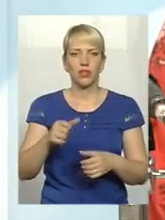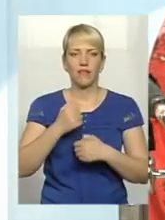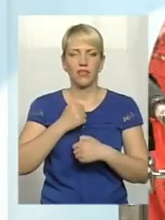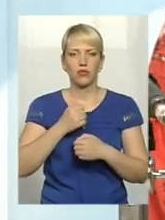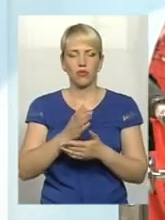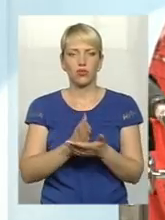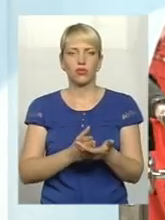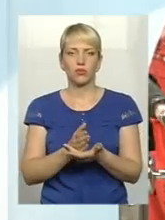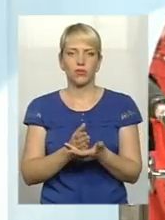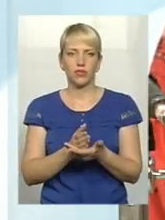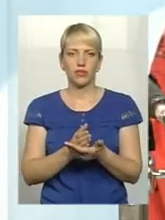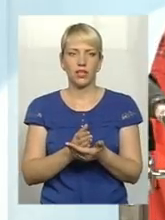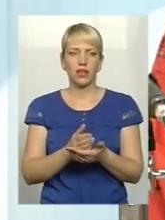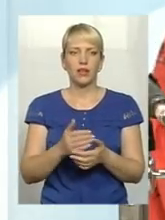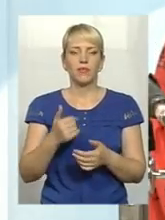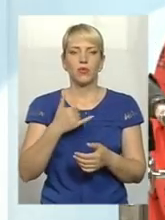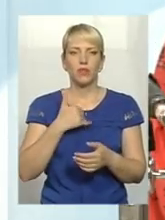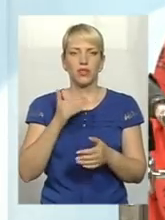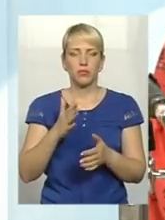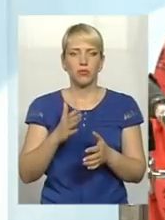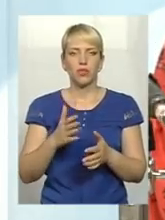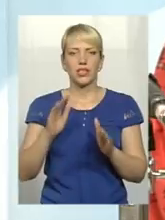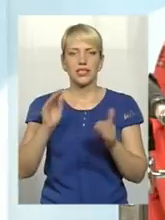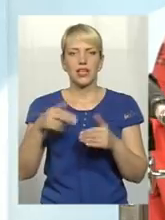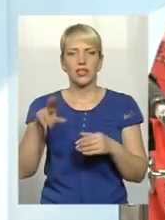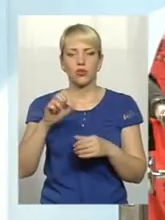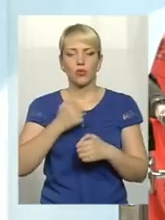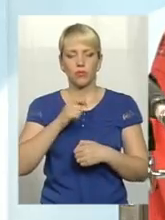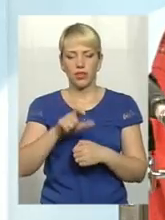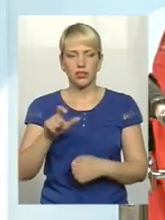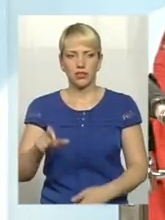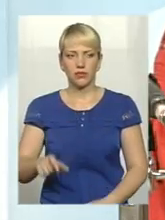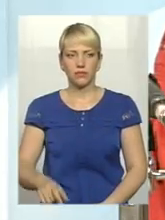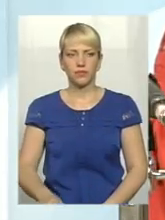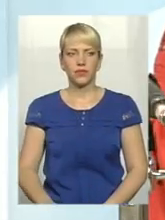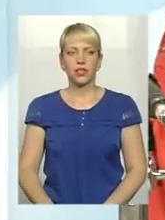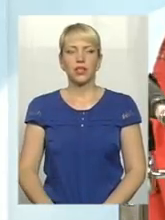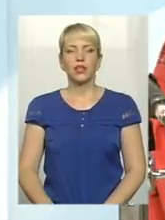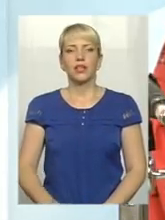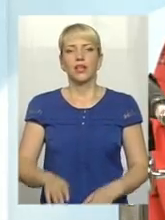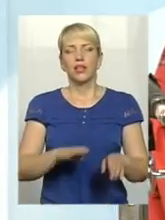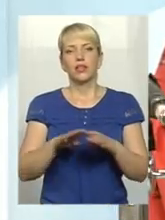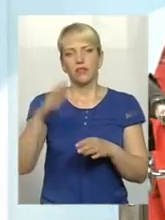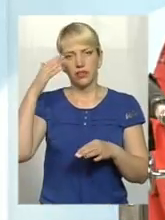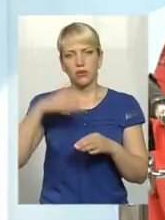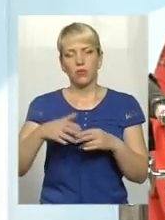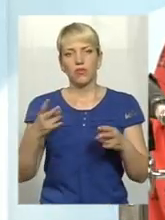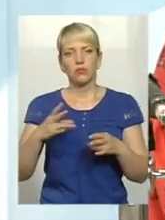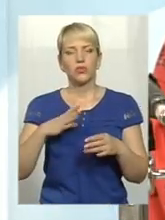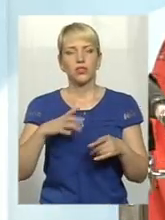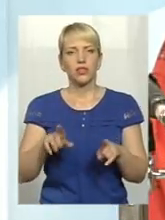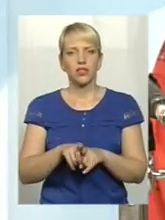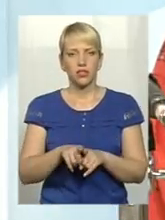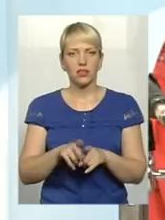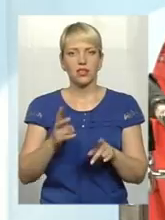Далі, звичайно, в мене буде заклик до самих бійців. Рівень свідомості також має бути такий, треба